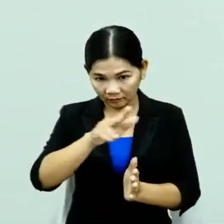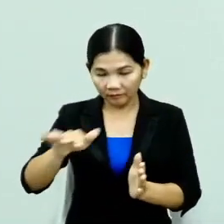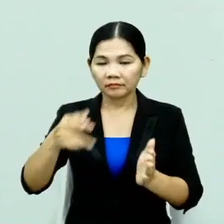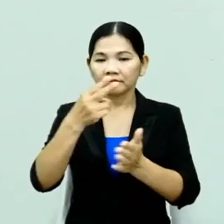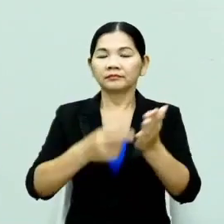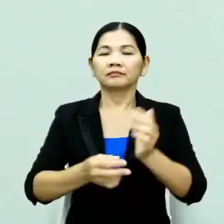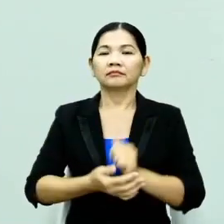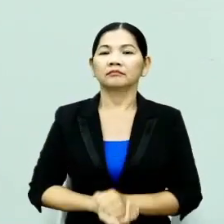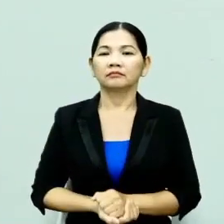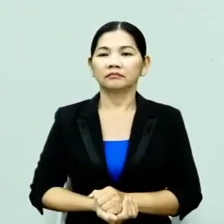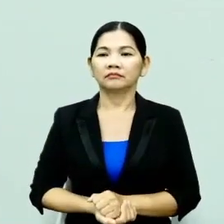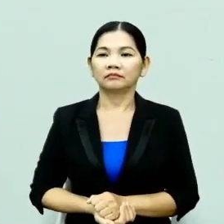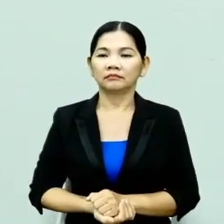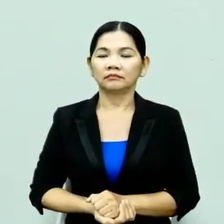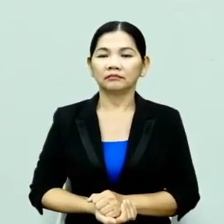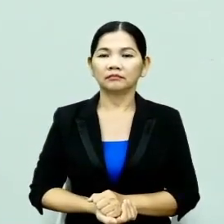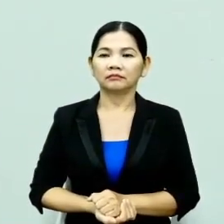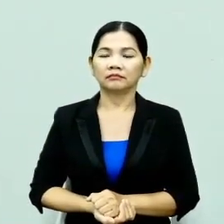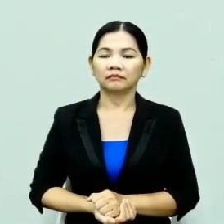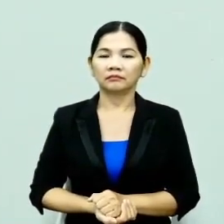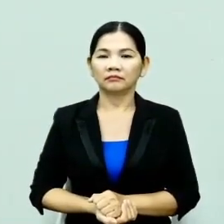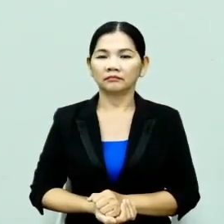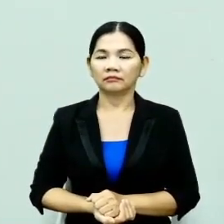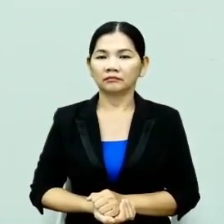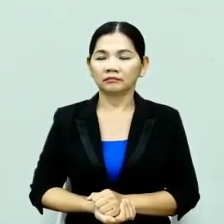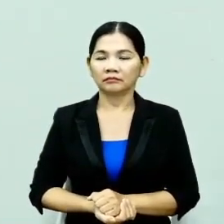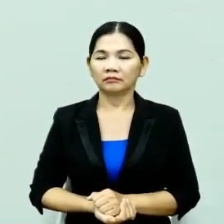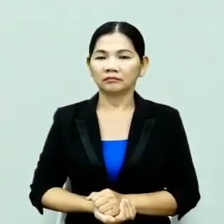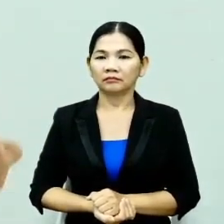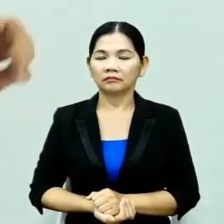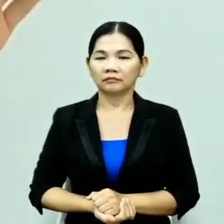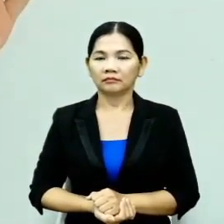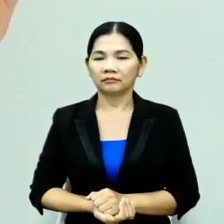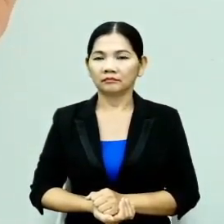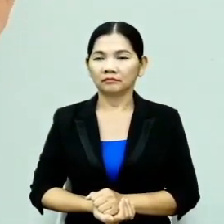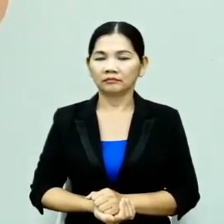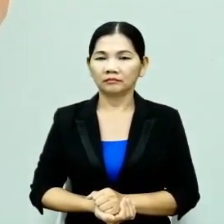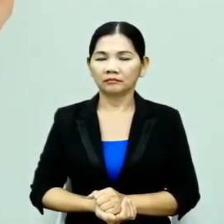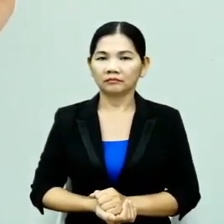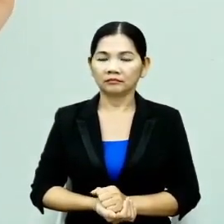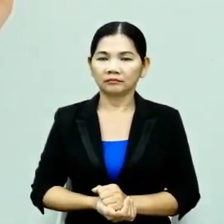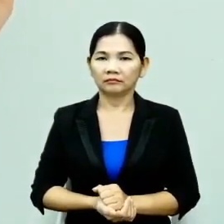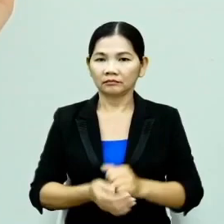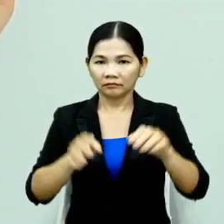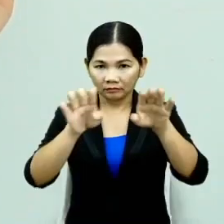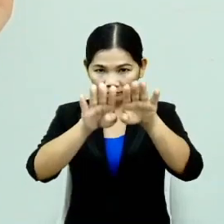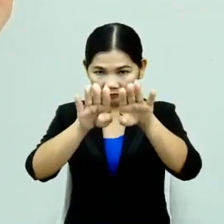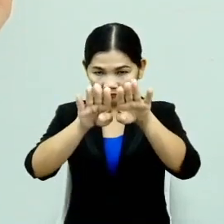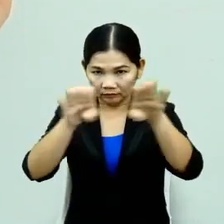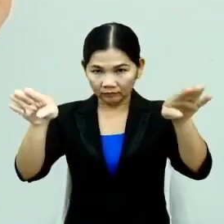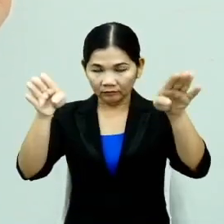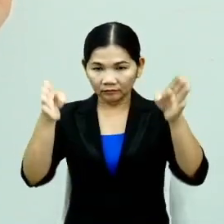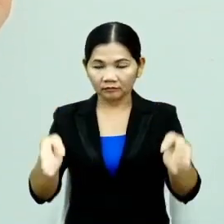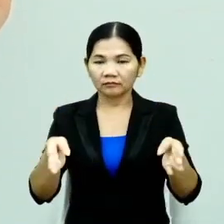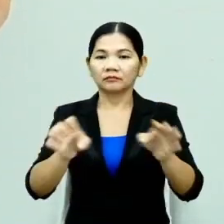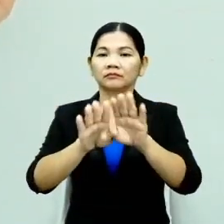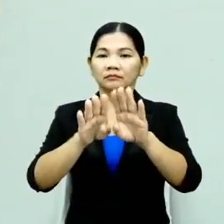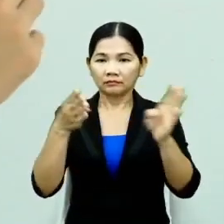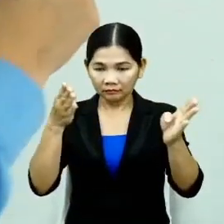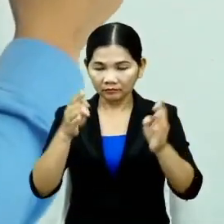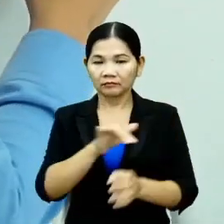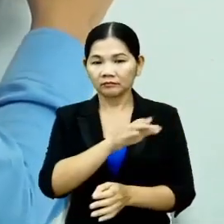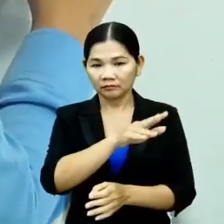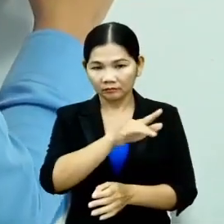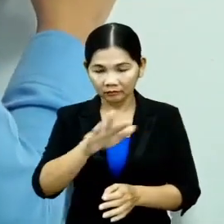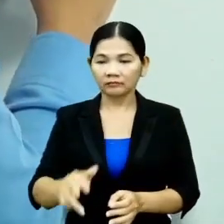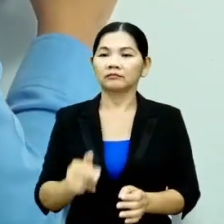ខ្លះចាគឺមានចាដើម្បីឲ្យបានតូសរសេរអ្វីខ្លះតើកូនចាគឺ